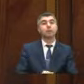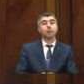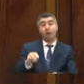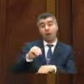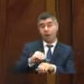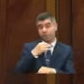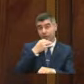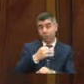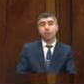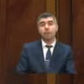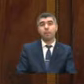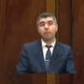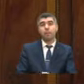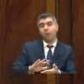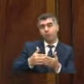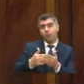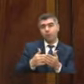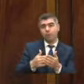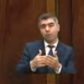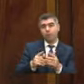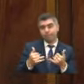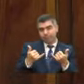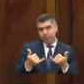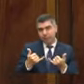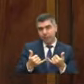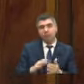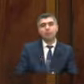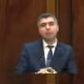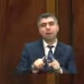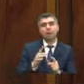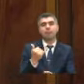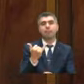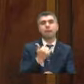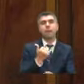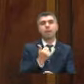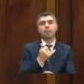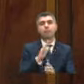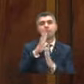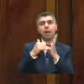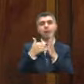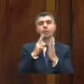أيضاً بأنه قد تحقق لحد الآن جزء مهم من هذا البرنامج الحكومي،